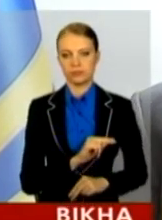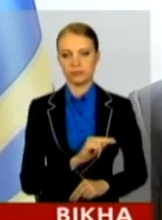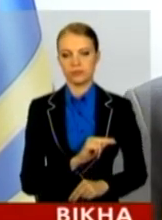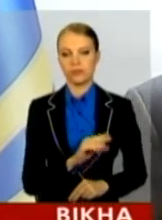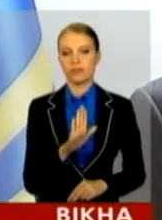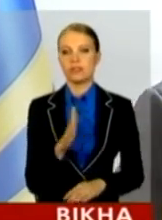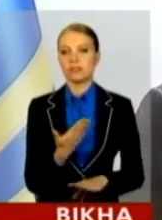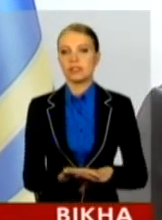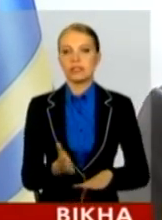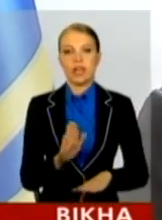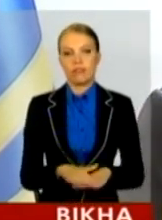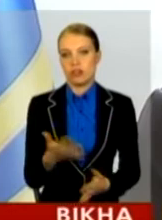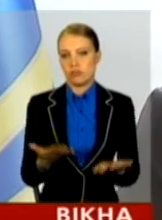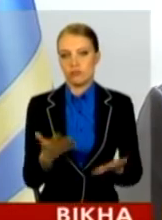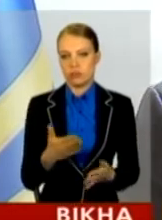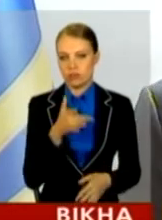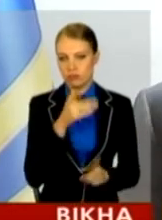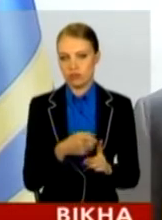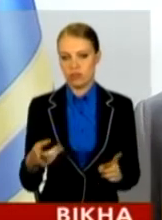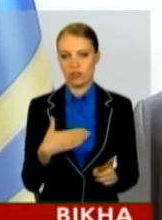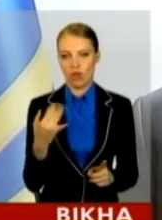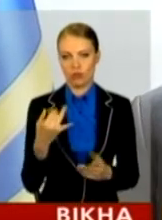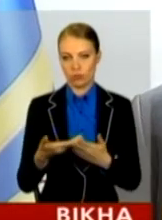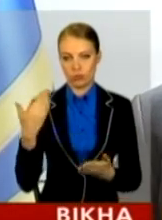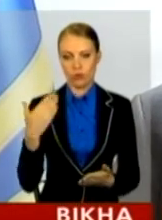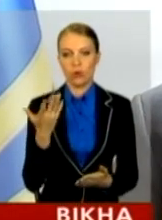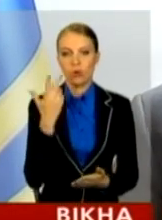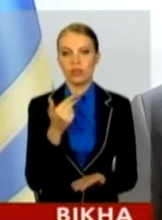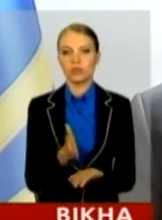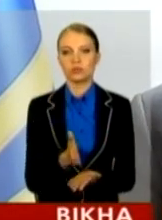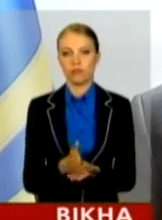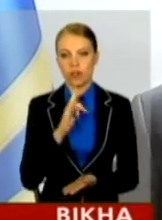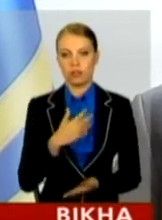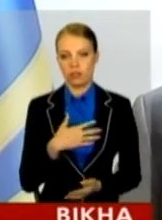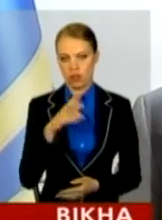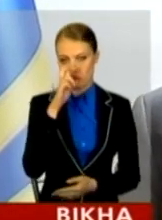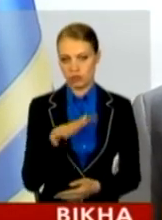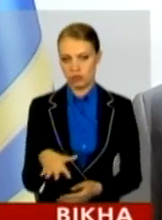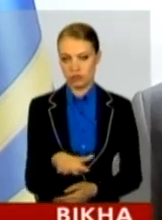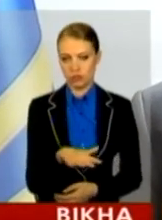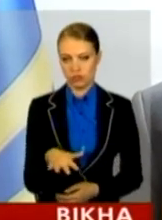в найважчі, можливо, часи нашої історії, коли існування нашої держави